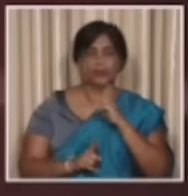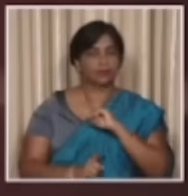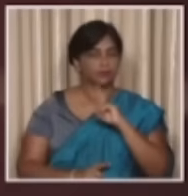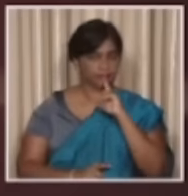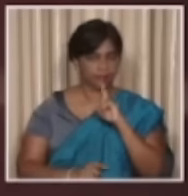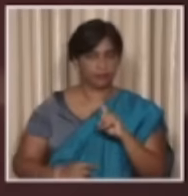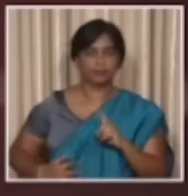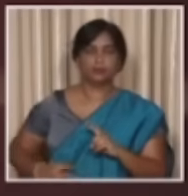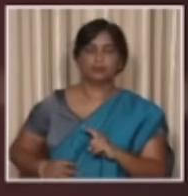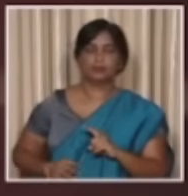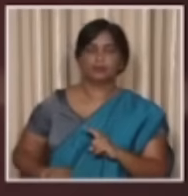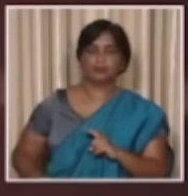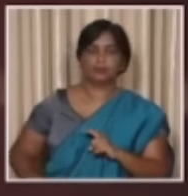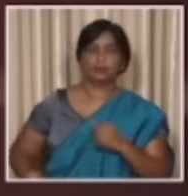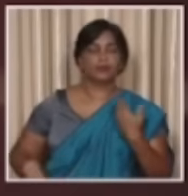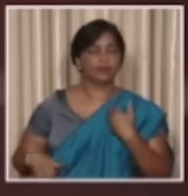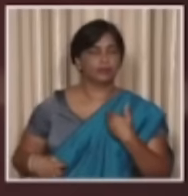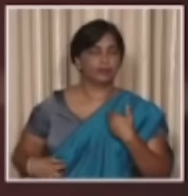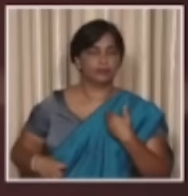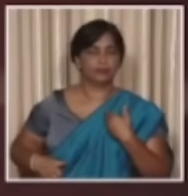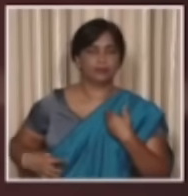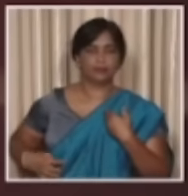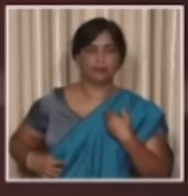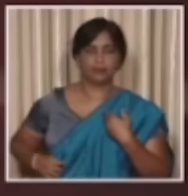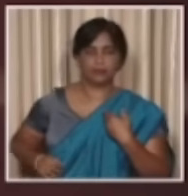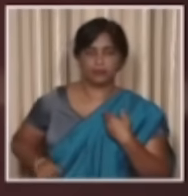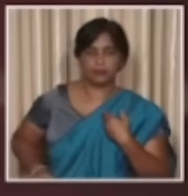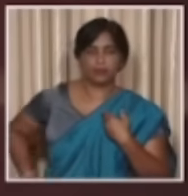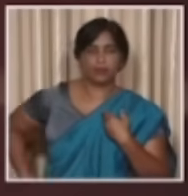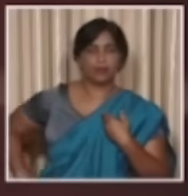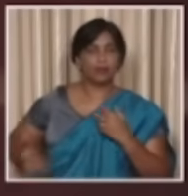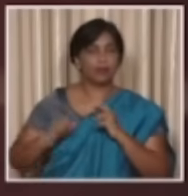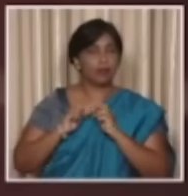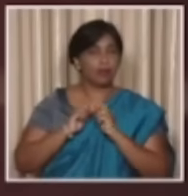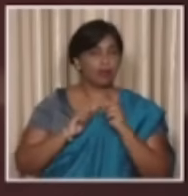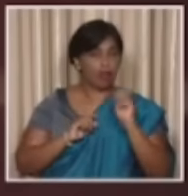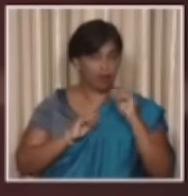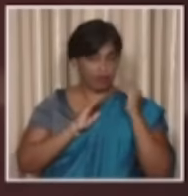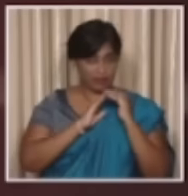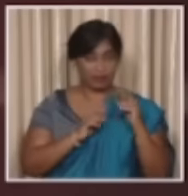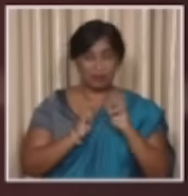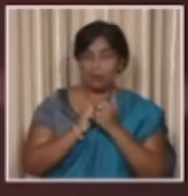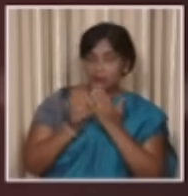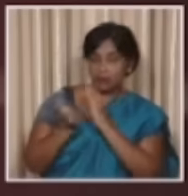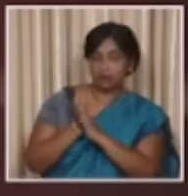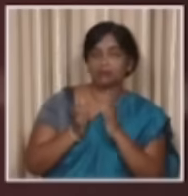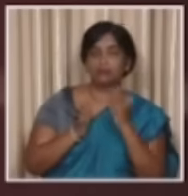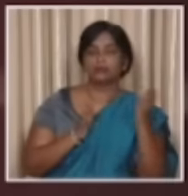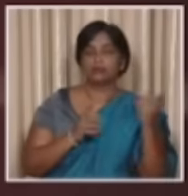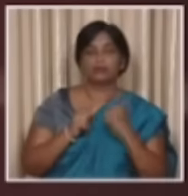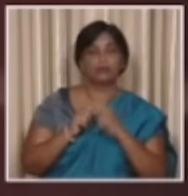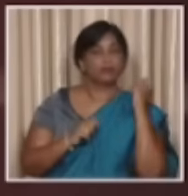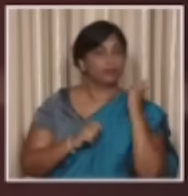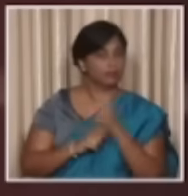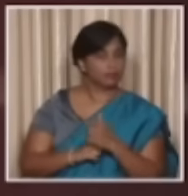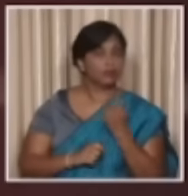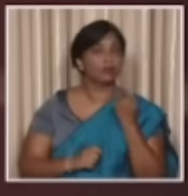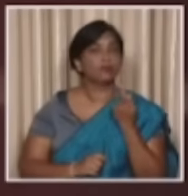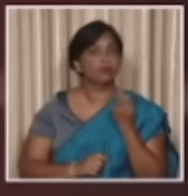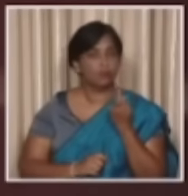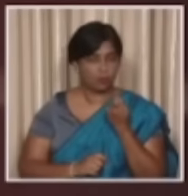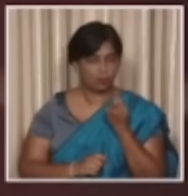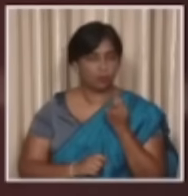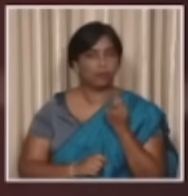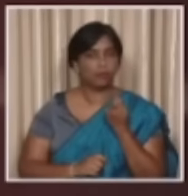තිබෙනවා අපගේ හානිපූර්ණ කාර්යාලය මගින් වන්දි ගෙවීම සඳහා මුදල්